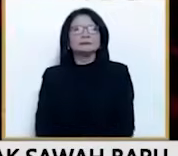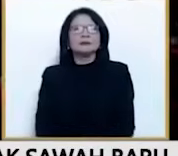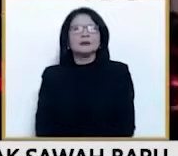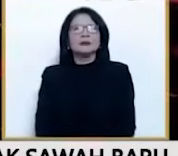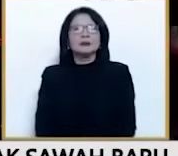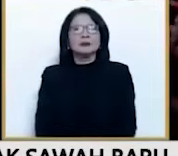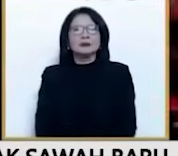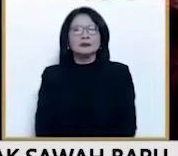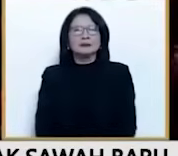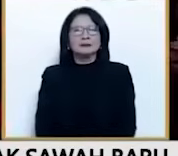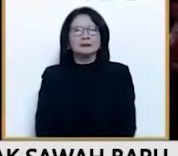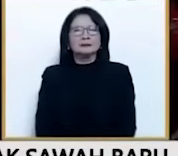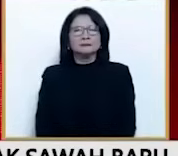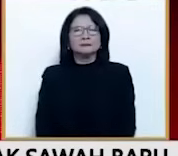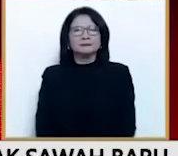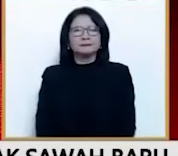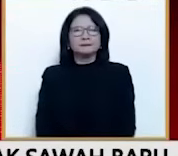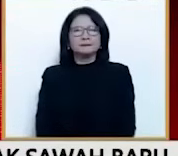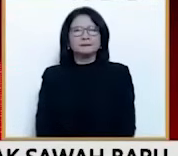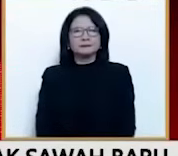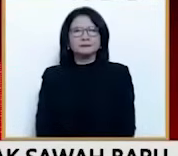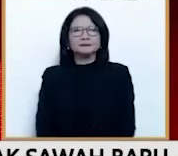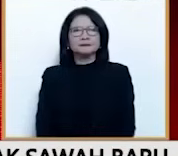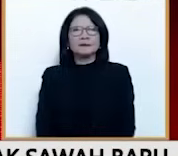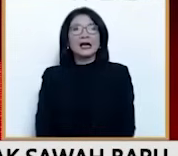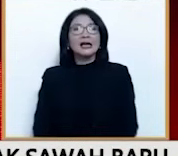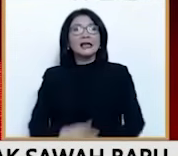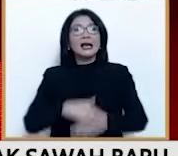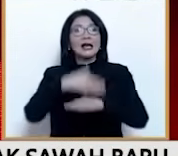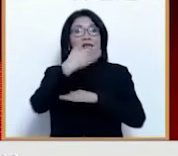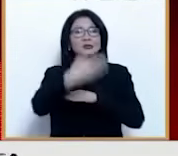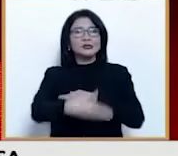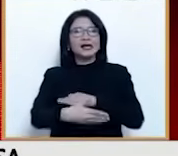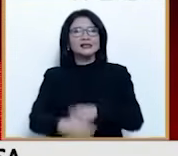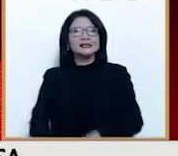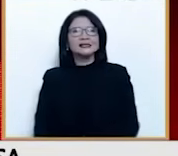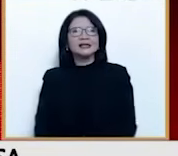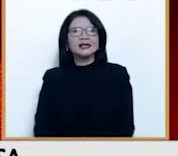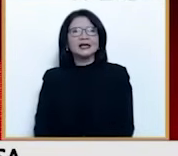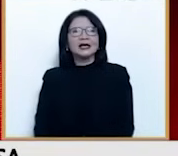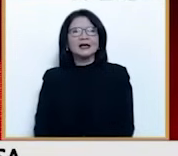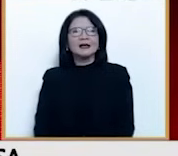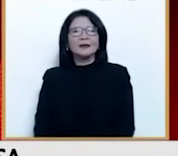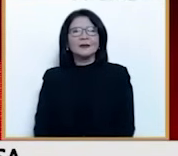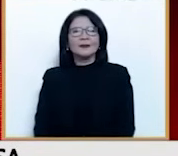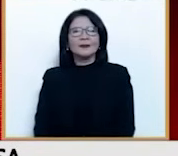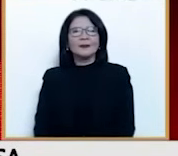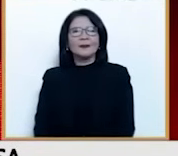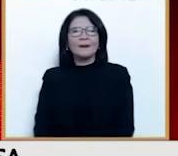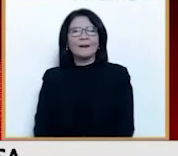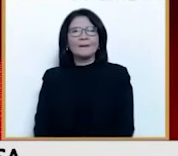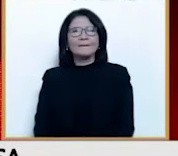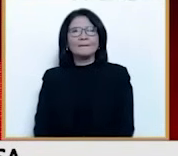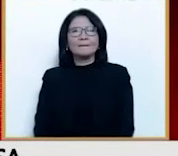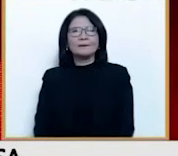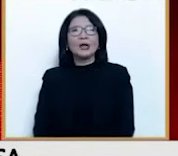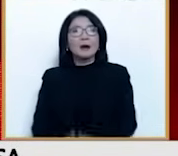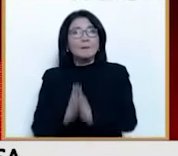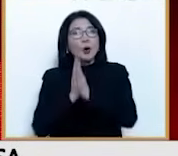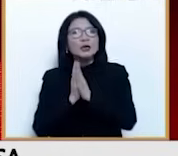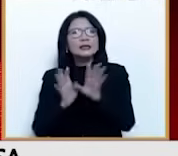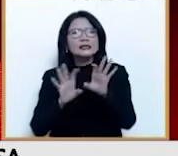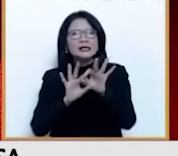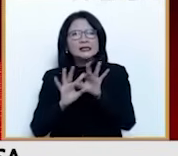Baik. Cukup? Sudah, cukup. Baik. Kita akan lanjutkan kembali dan baru saja kita menyimak kerjasamanya Bapak